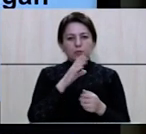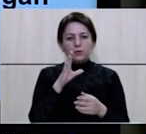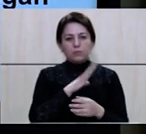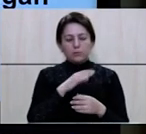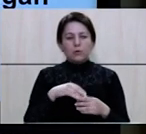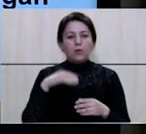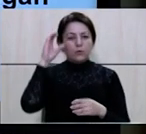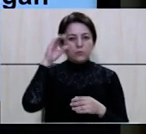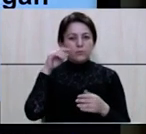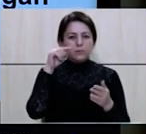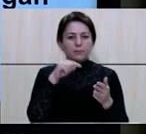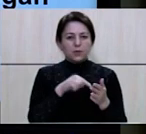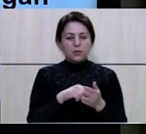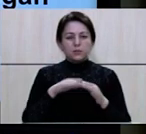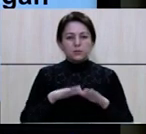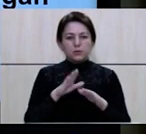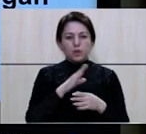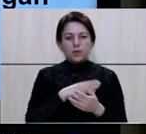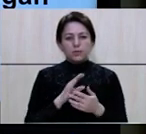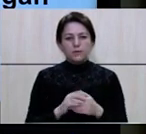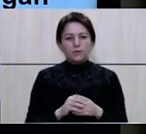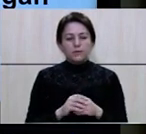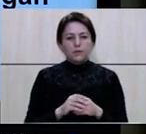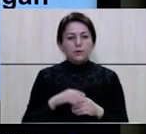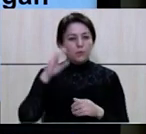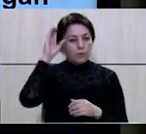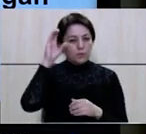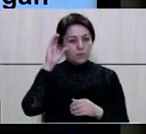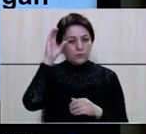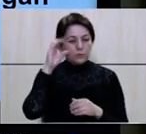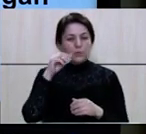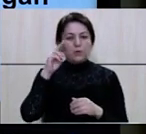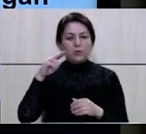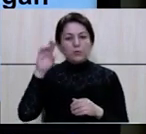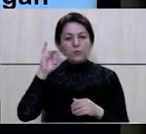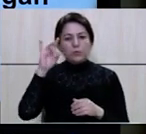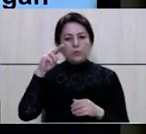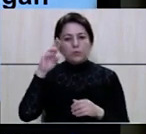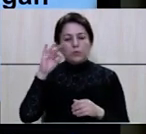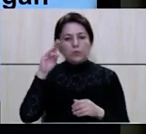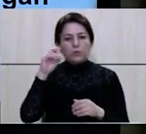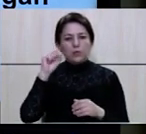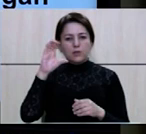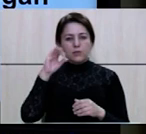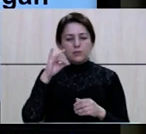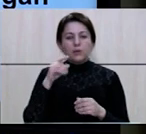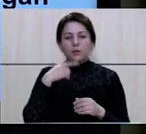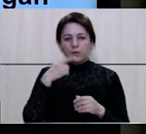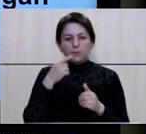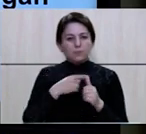O'zbekiston markazida joylashgan. O'zbekiston durdonasi deb nom